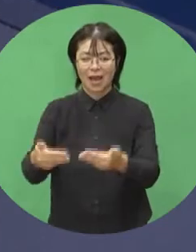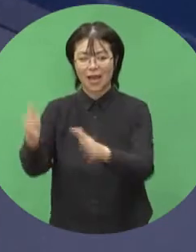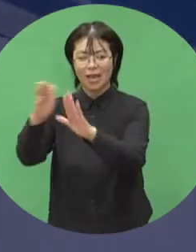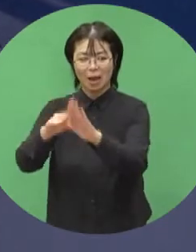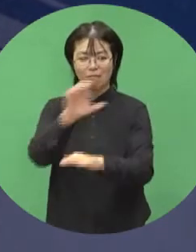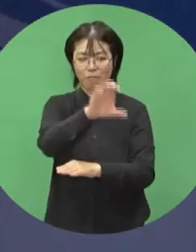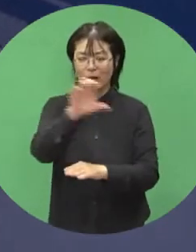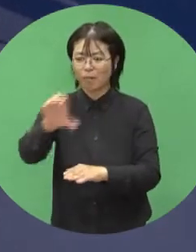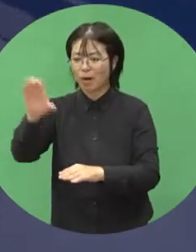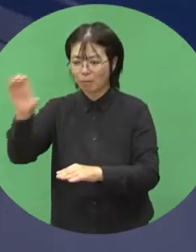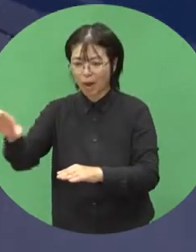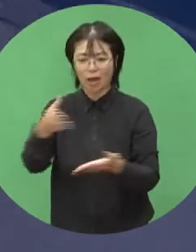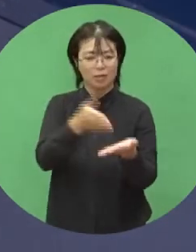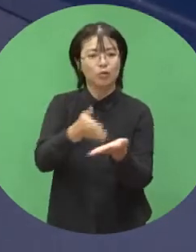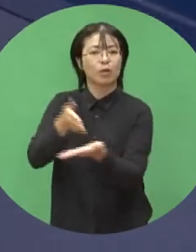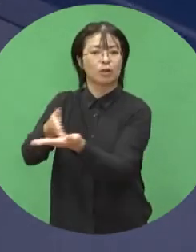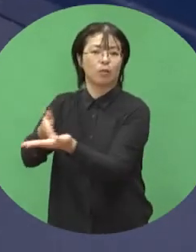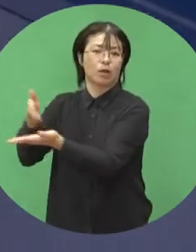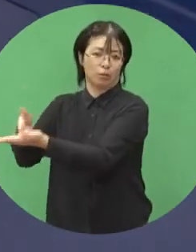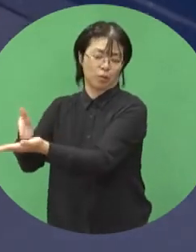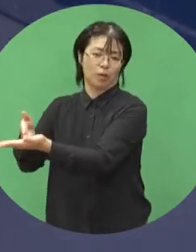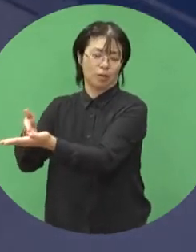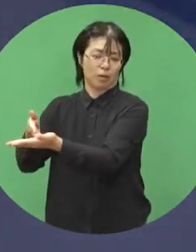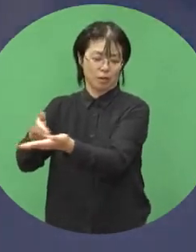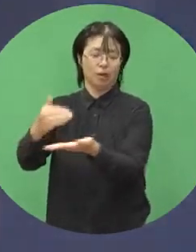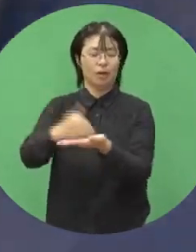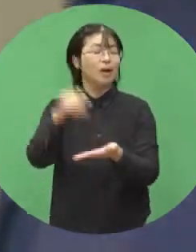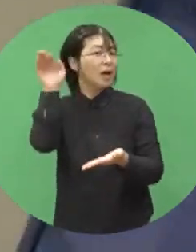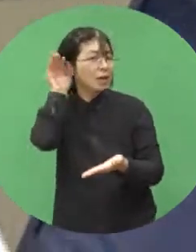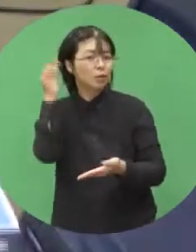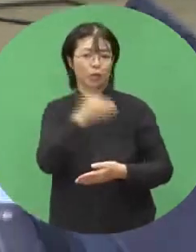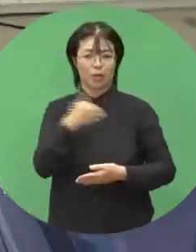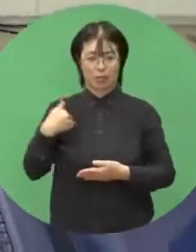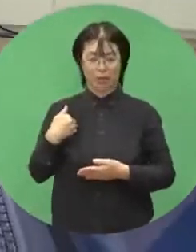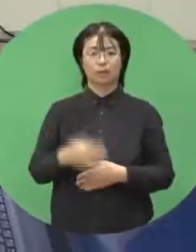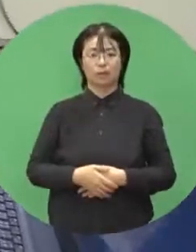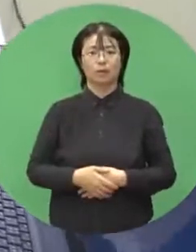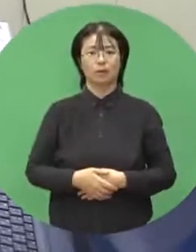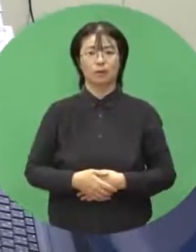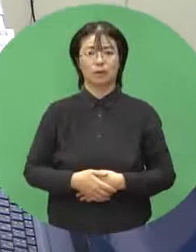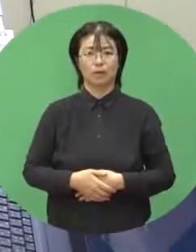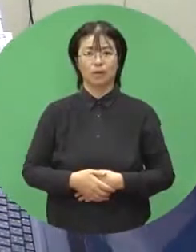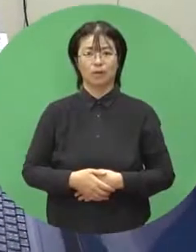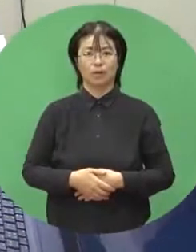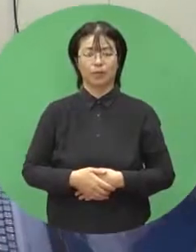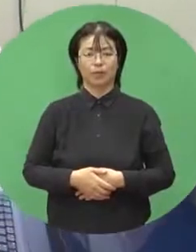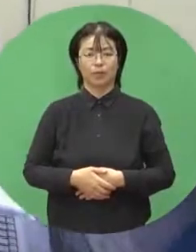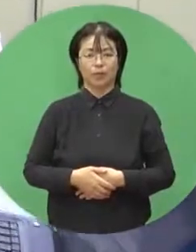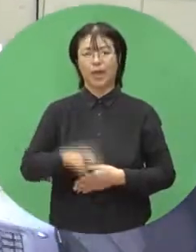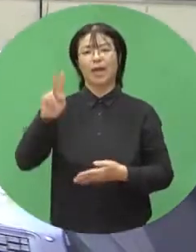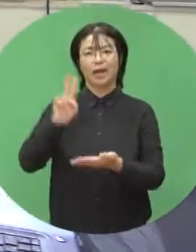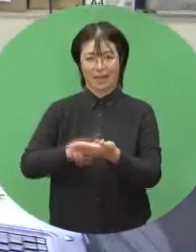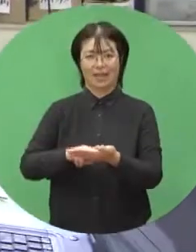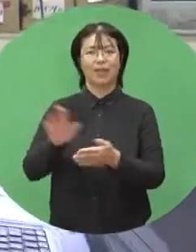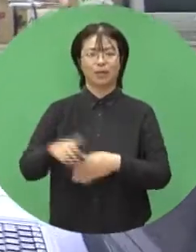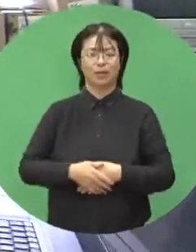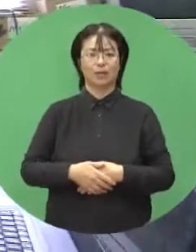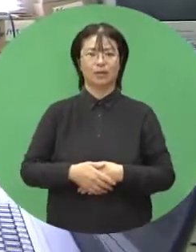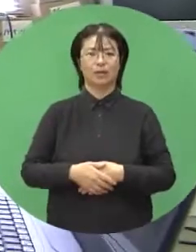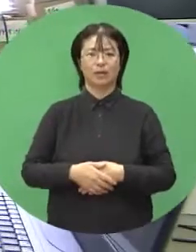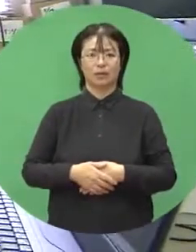と、このように一緒でこう変換することに、によってそのことが分かります。 なるほど。 で決定しました。